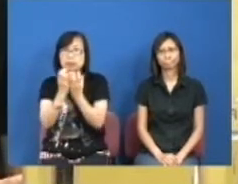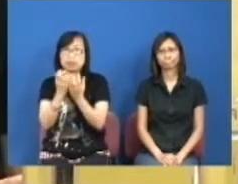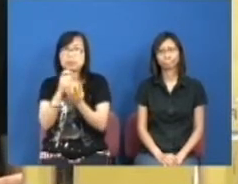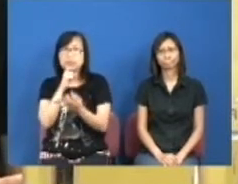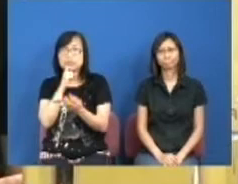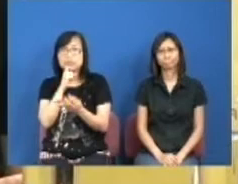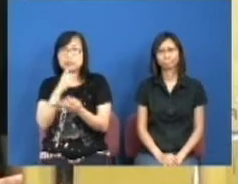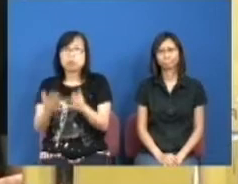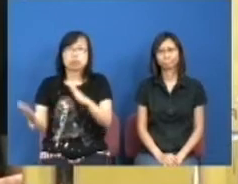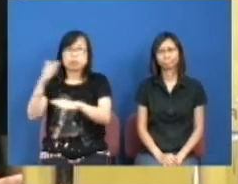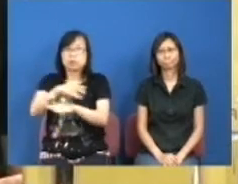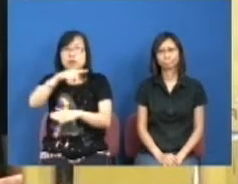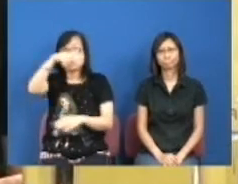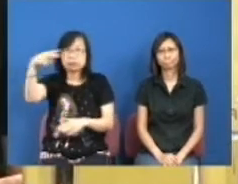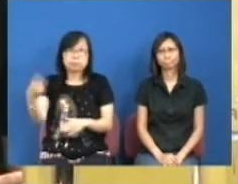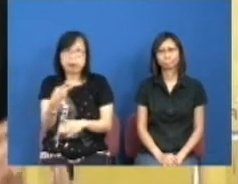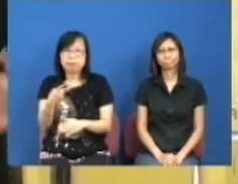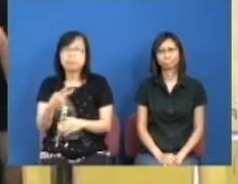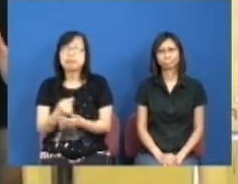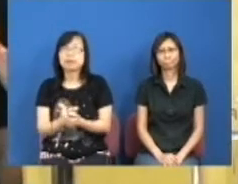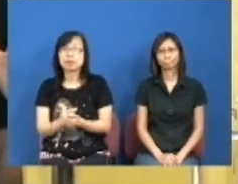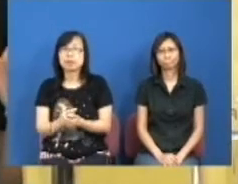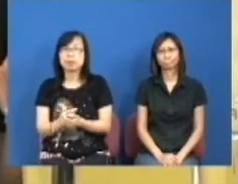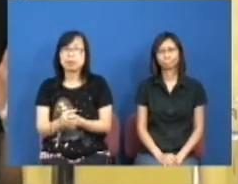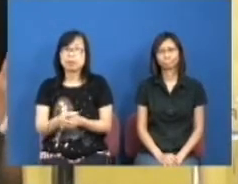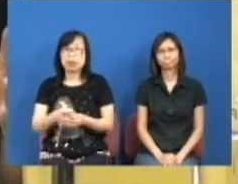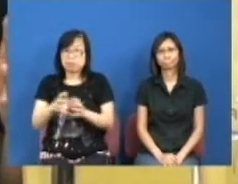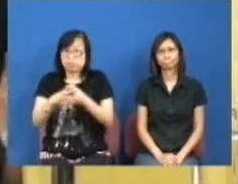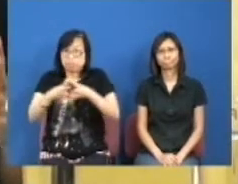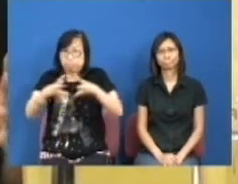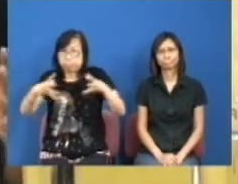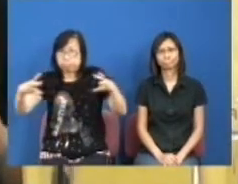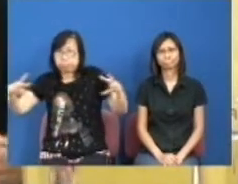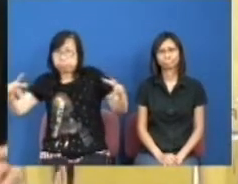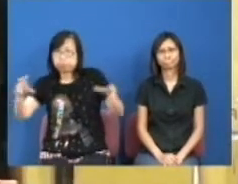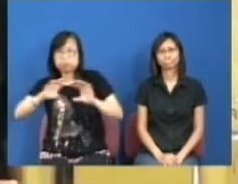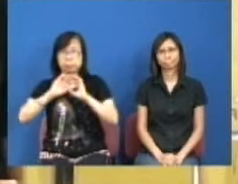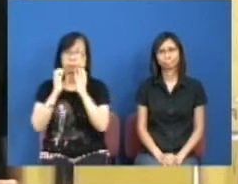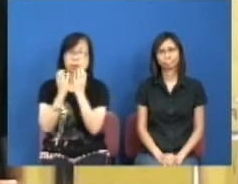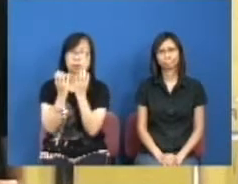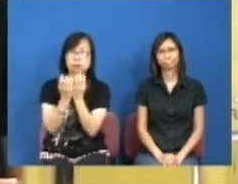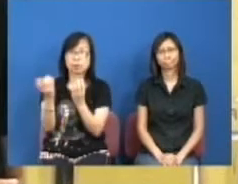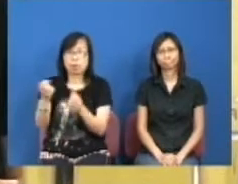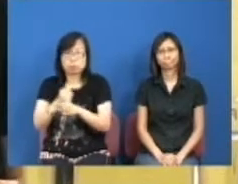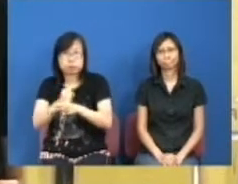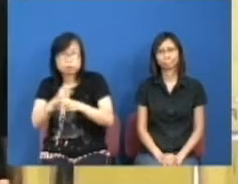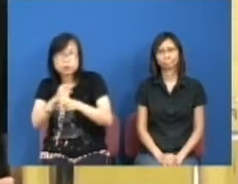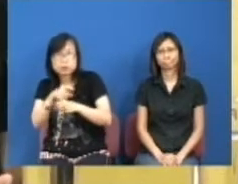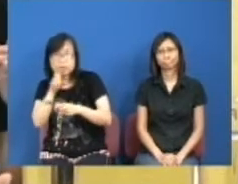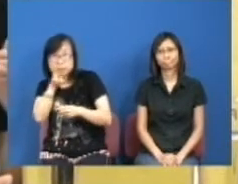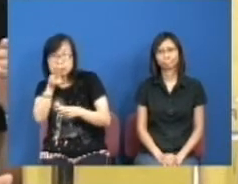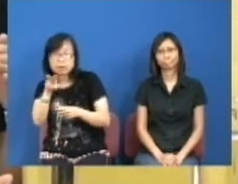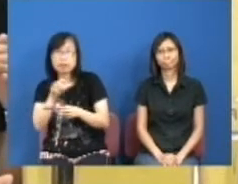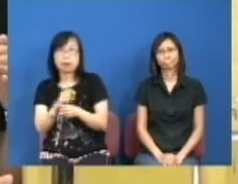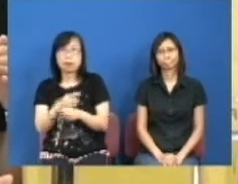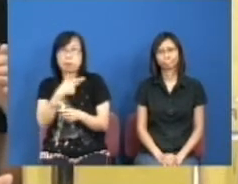經是超過20,000的。但是在這麼龐大的公民組織裡面，我們同時也可以看到，就是